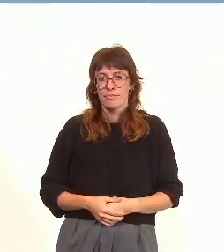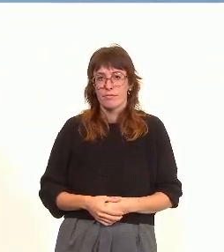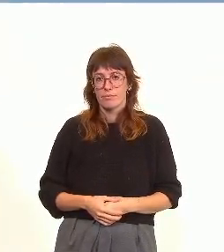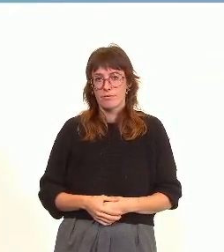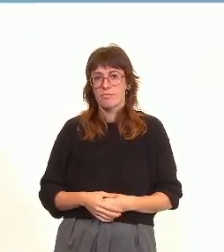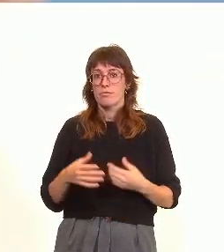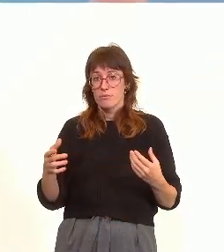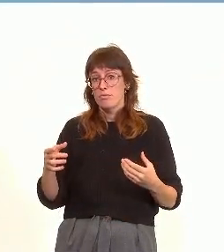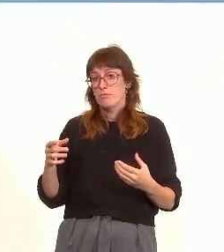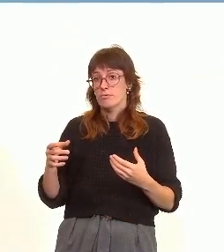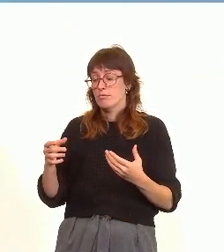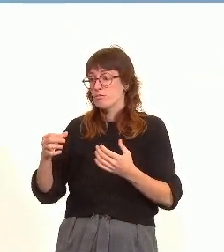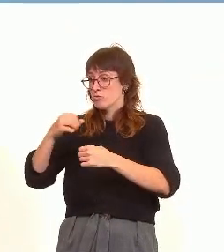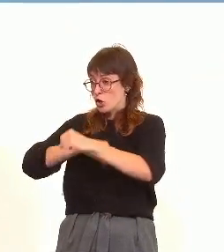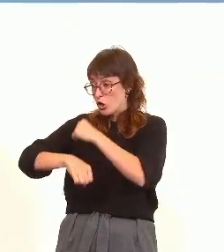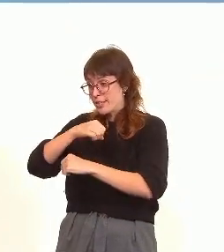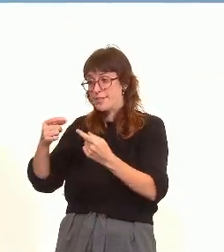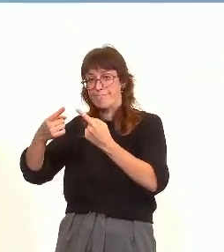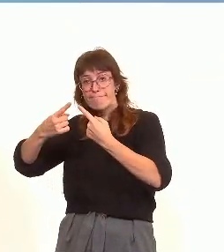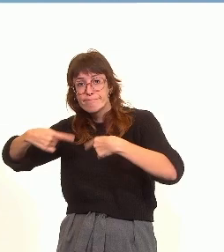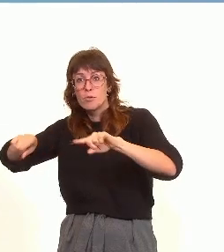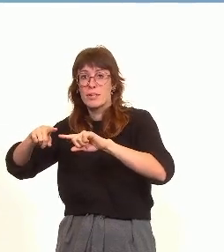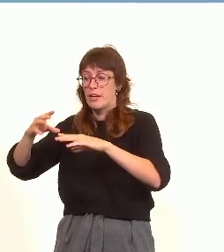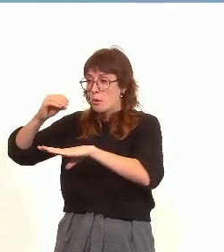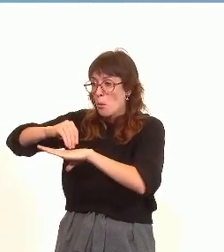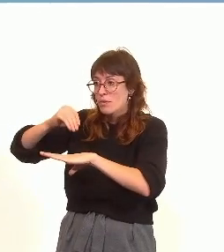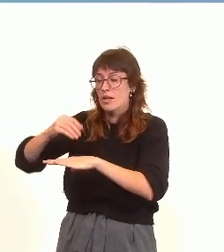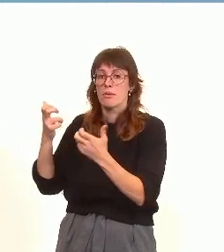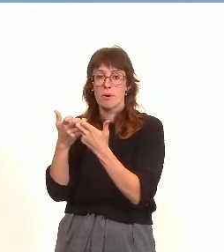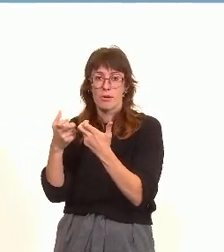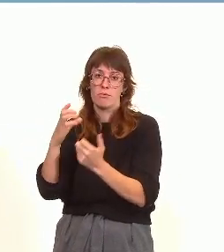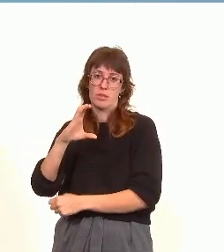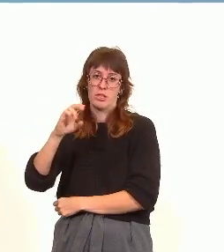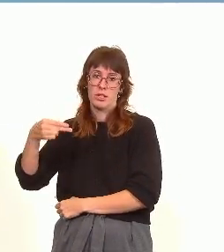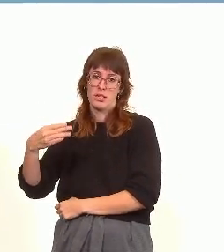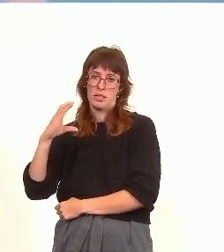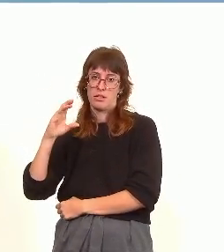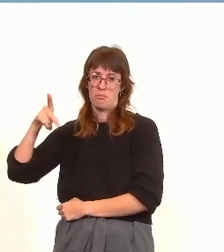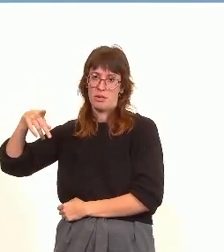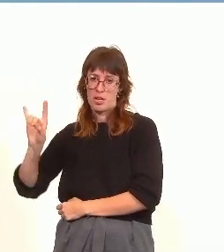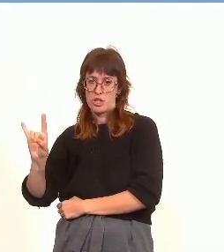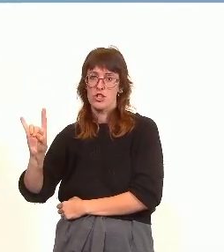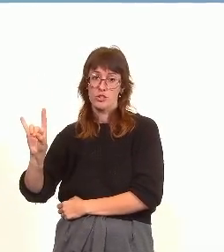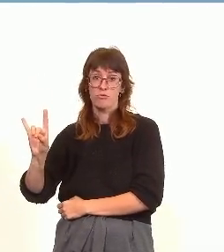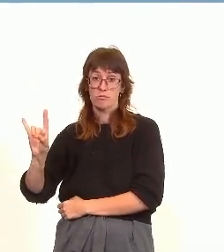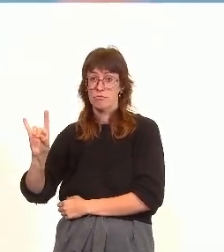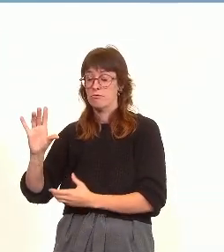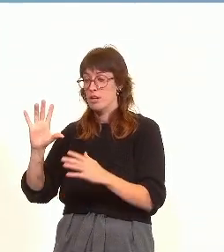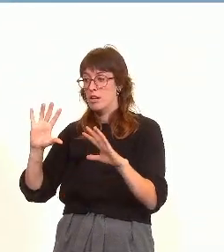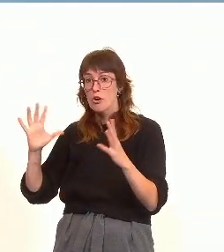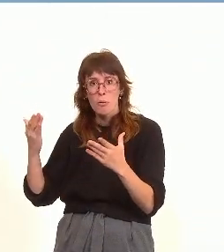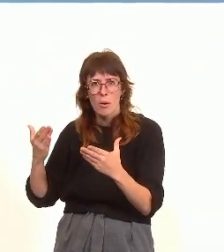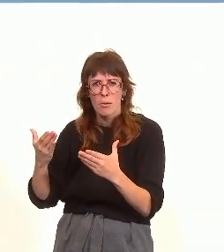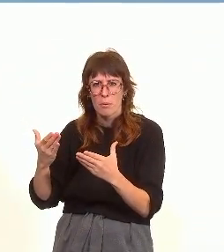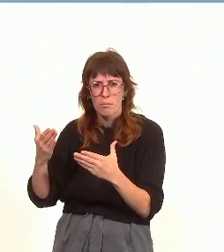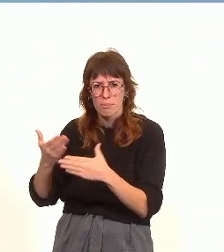des conseils, comme par exemple le Conseil national consultatif des personnes handicapées, qui fonctionne donc sur un mandat délibératif, parlé au nom